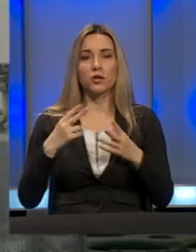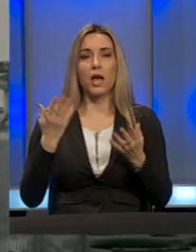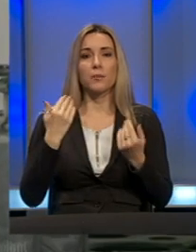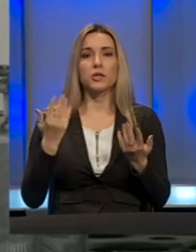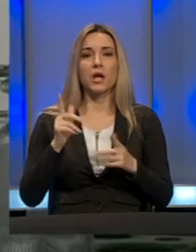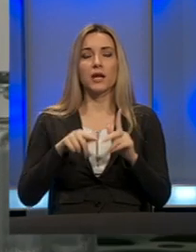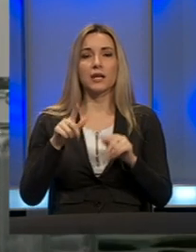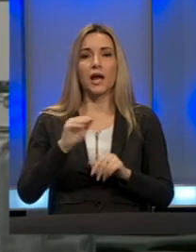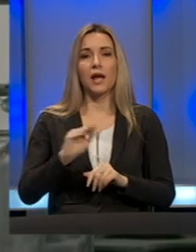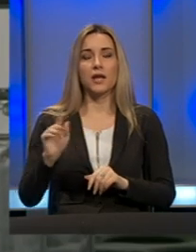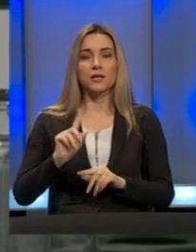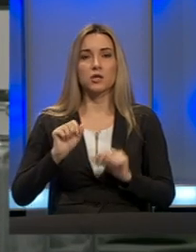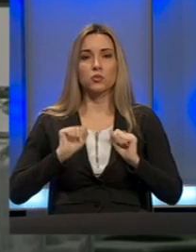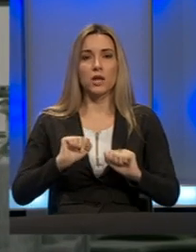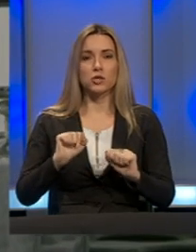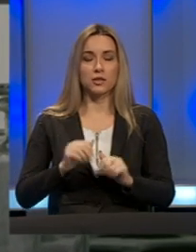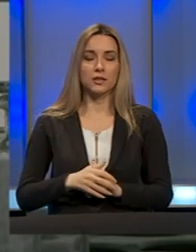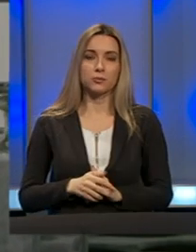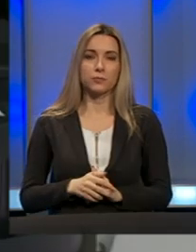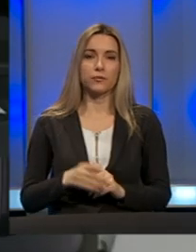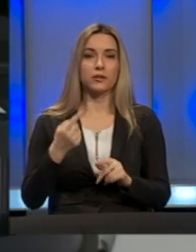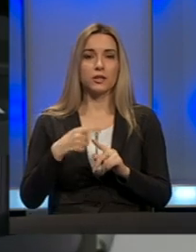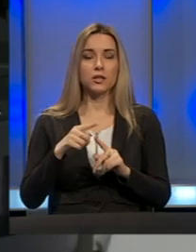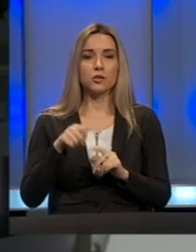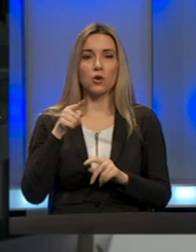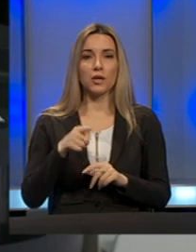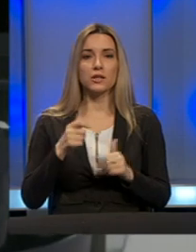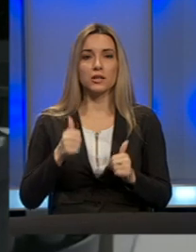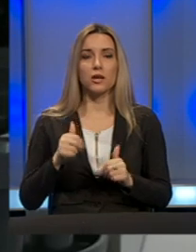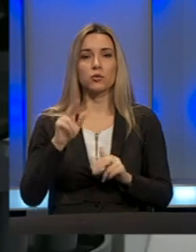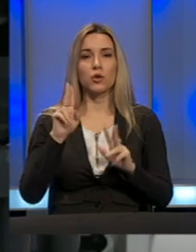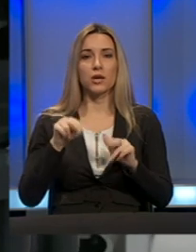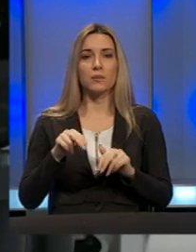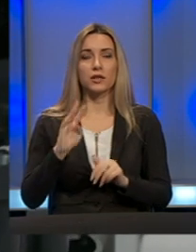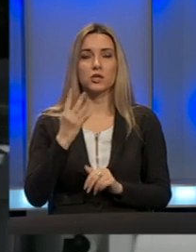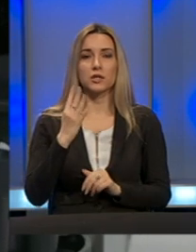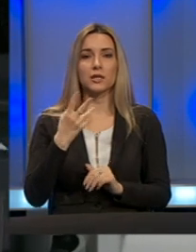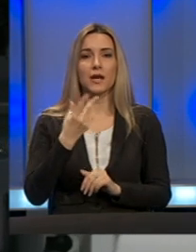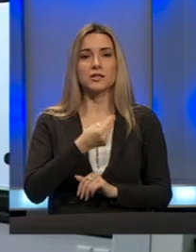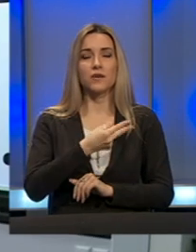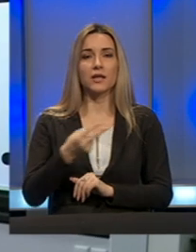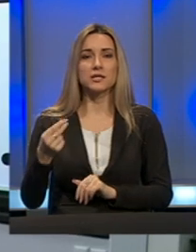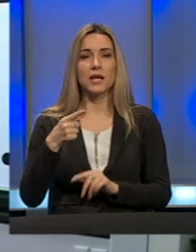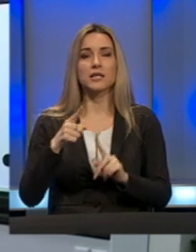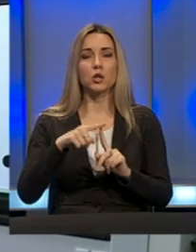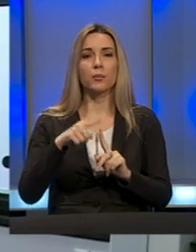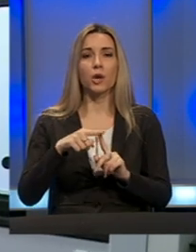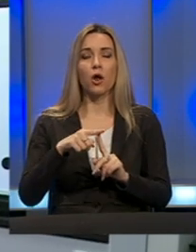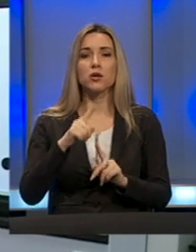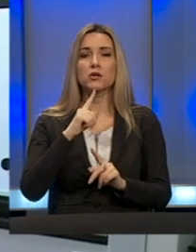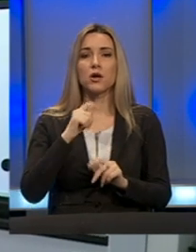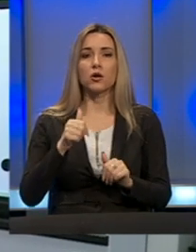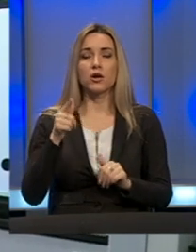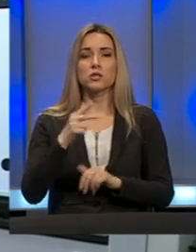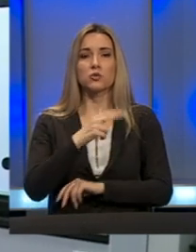nekada i djecu ne štiti. Iz tog razloga trenutno imate, 14 vakcina za tuberkulozu koje se trenutno